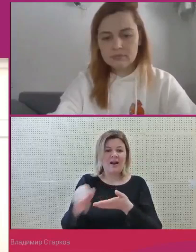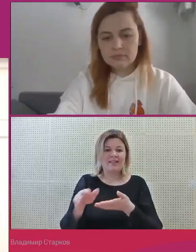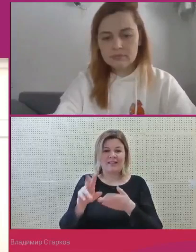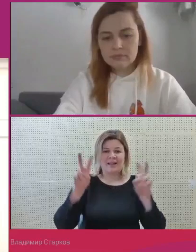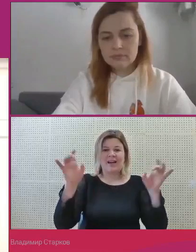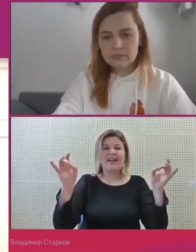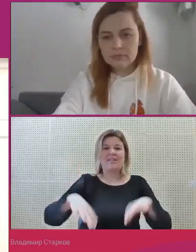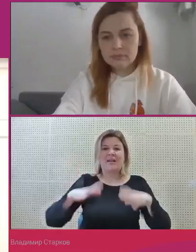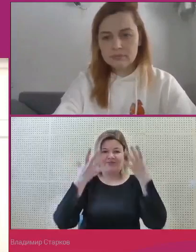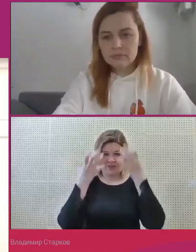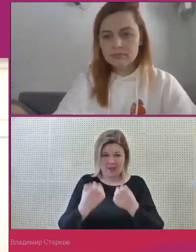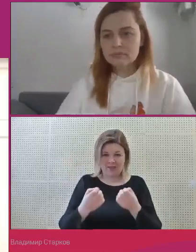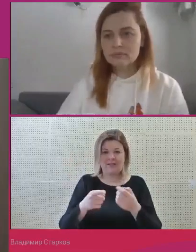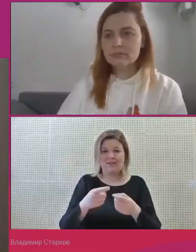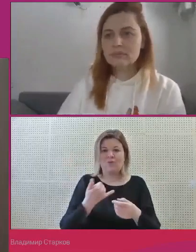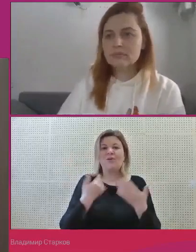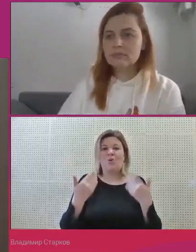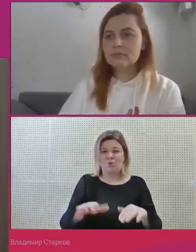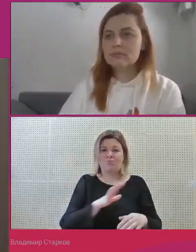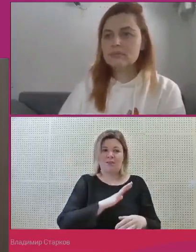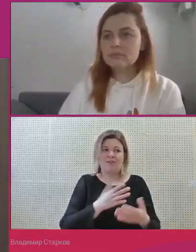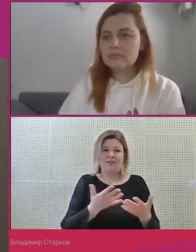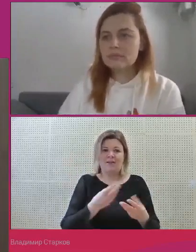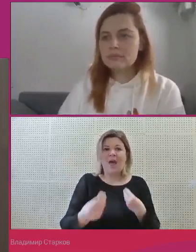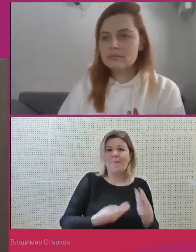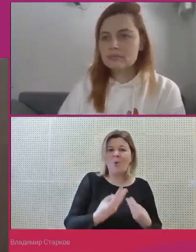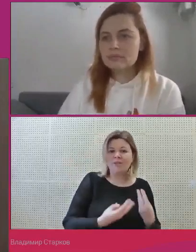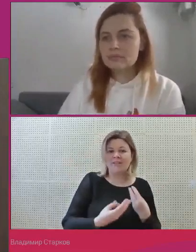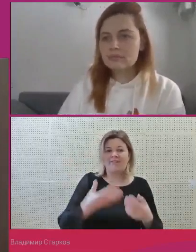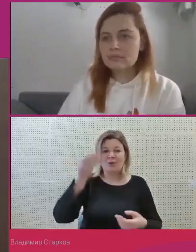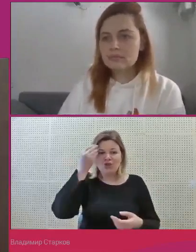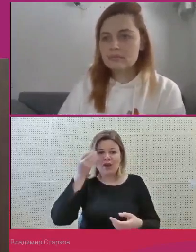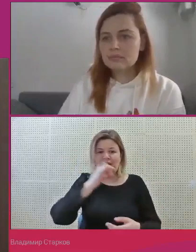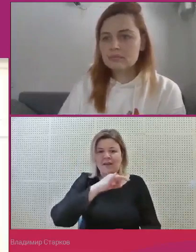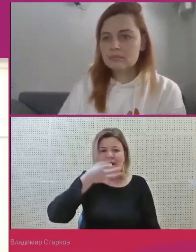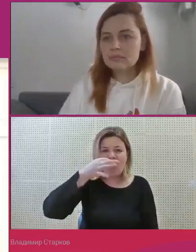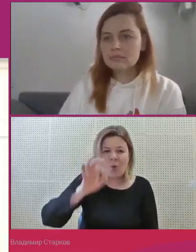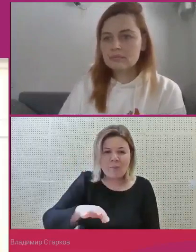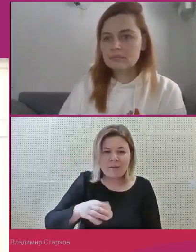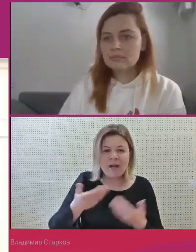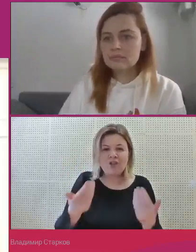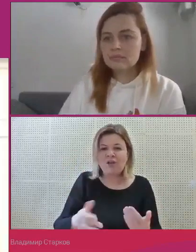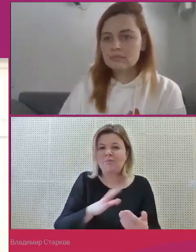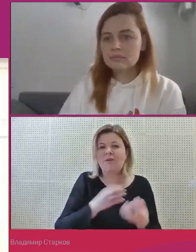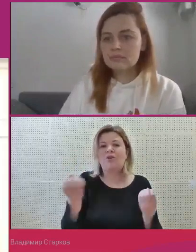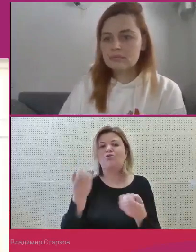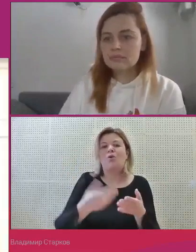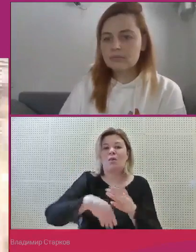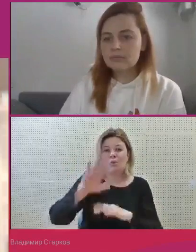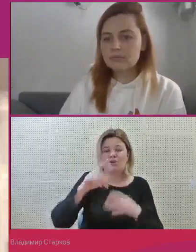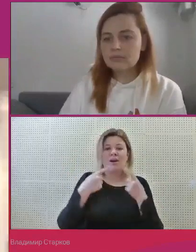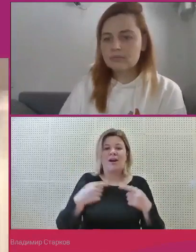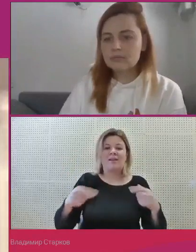этого эмоции, впечатления и опыт. Но сейчас было еще гораздо круче, потому что разные задания, разные люди, хотя я их уже знала до